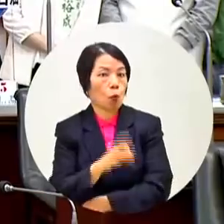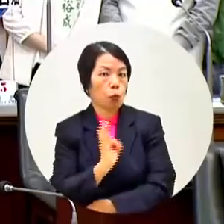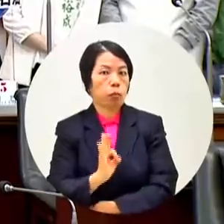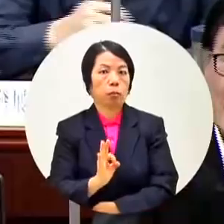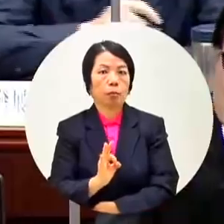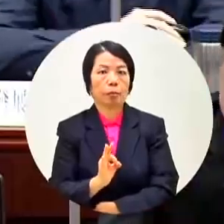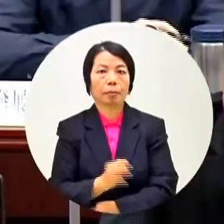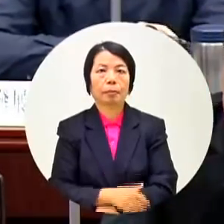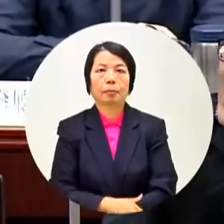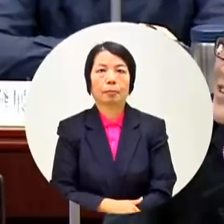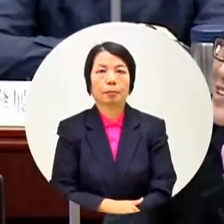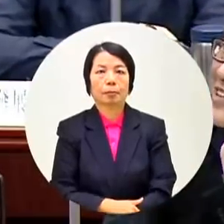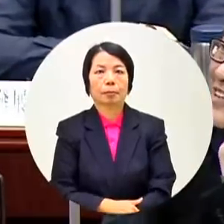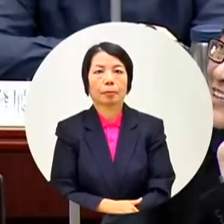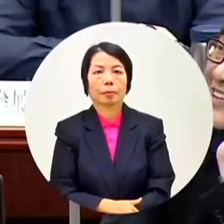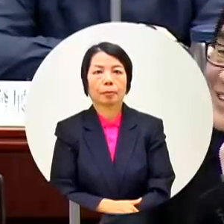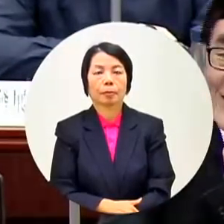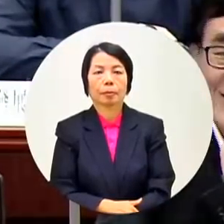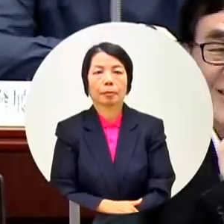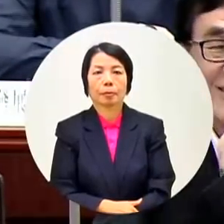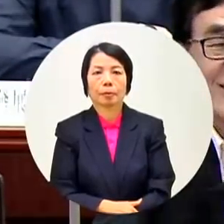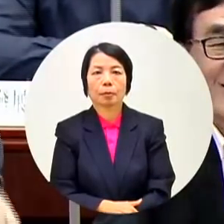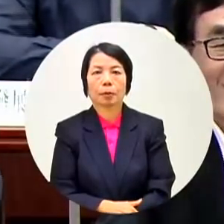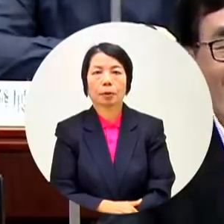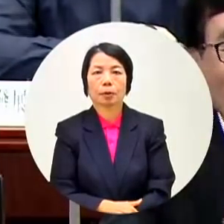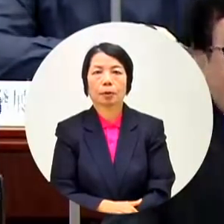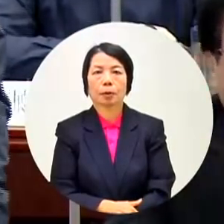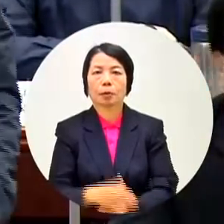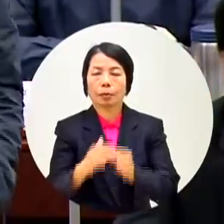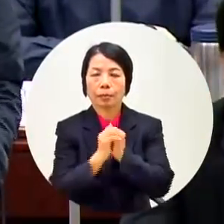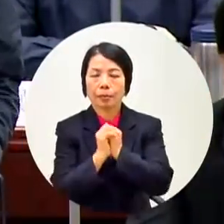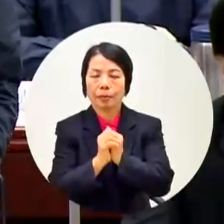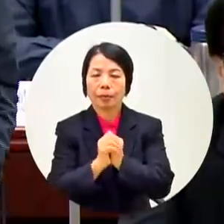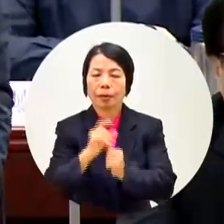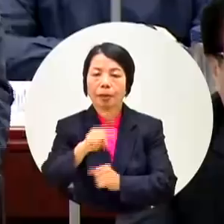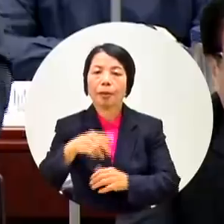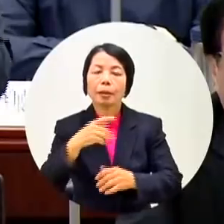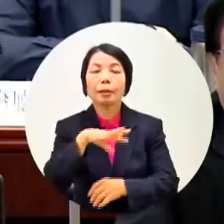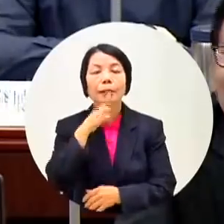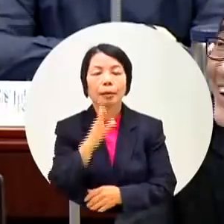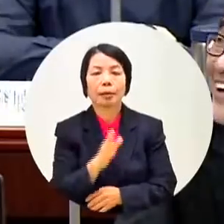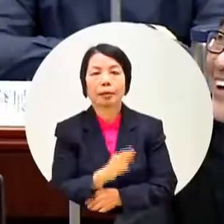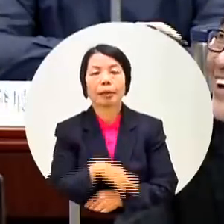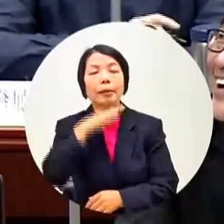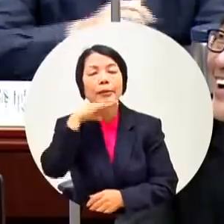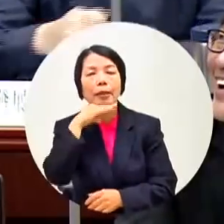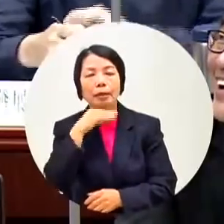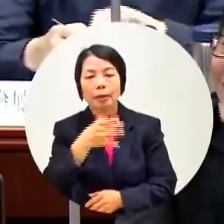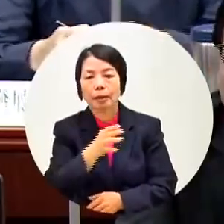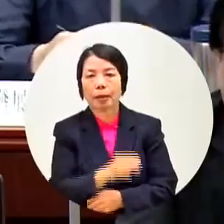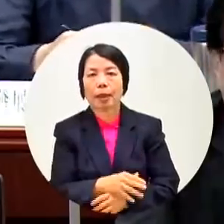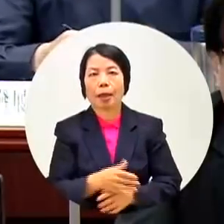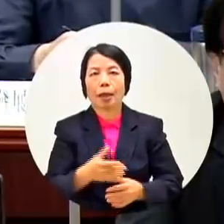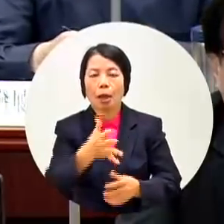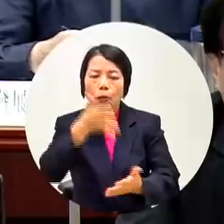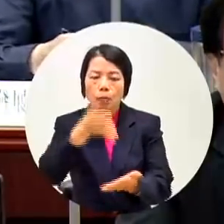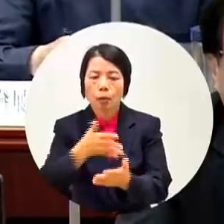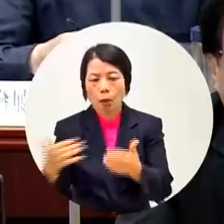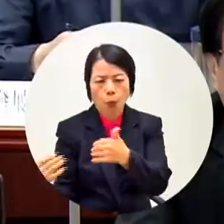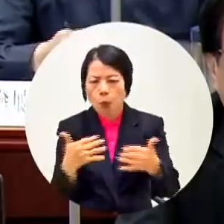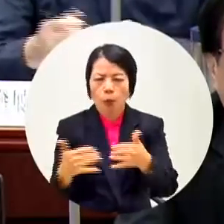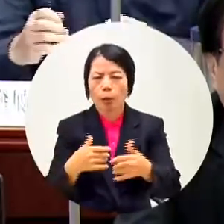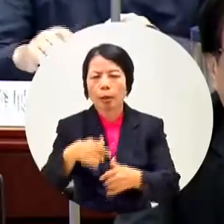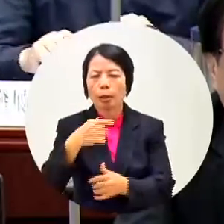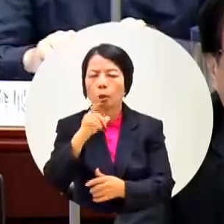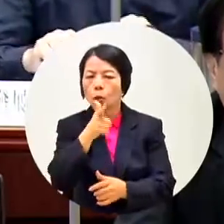员工，甲你拜托，你等一下讲话稍微慢一下，莫太紧。 我咧考验你，你安尼反应无够，你要哪做高雄市长？搁会比我